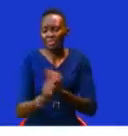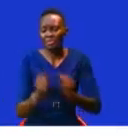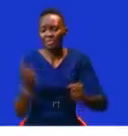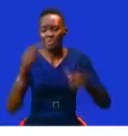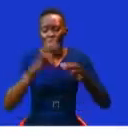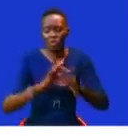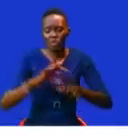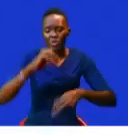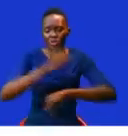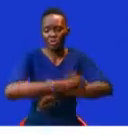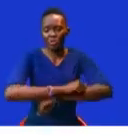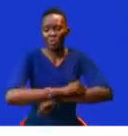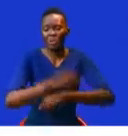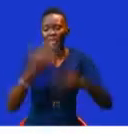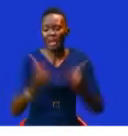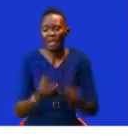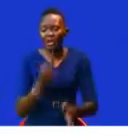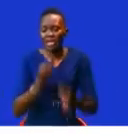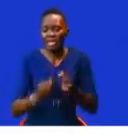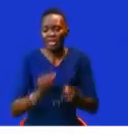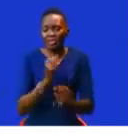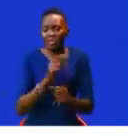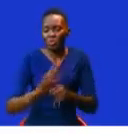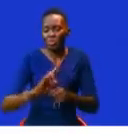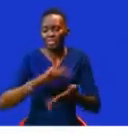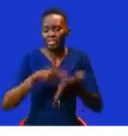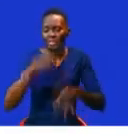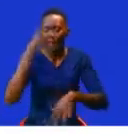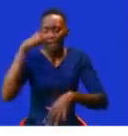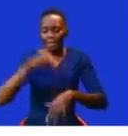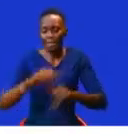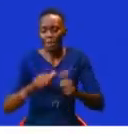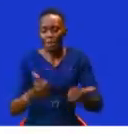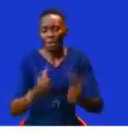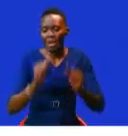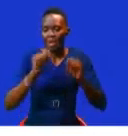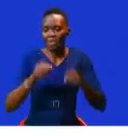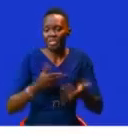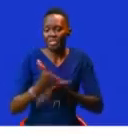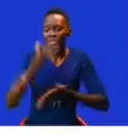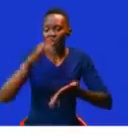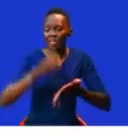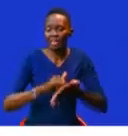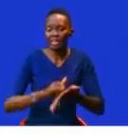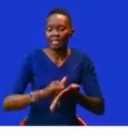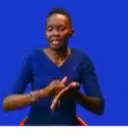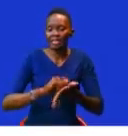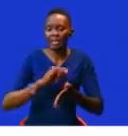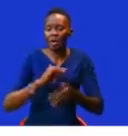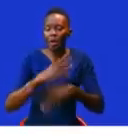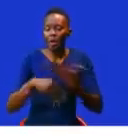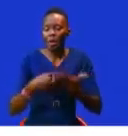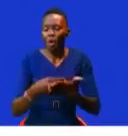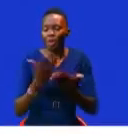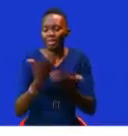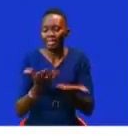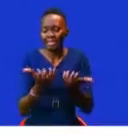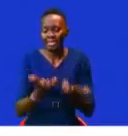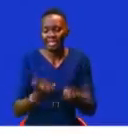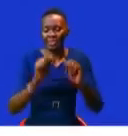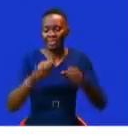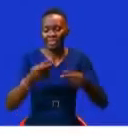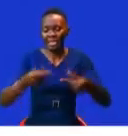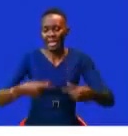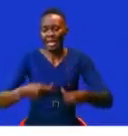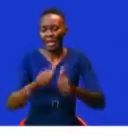gilu ni samoro we chalo mwa moge. Kwa tiyo gi polisi ni bayar, wanwango ni make sure ni products magenja waro are accessible to them